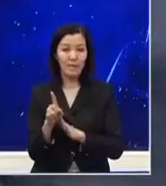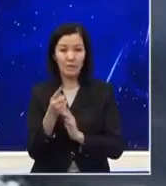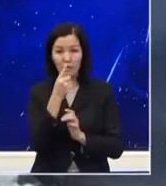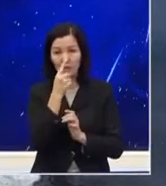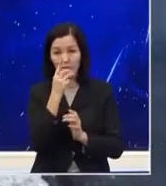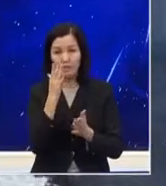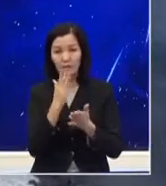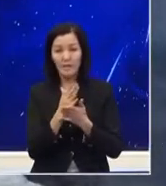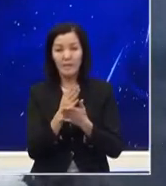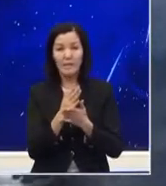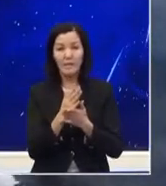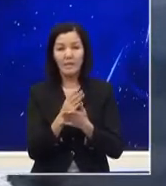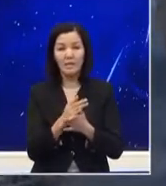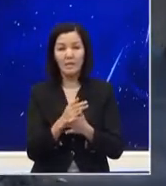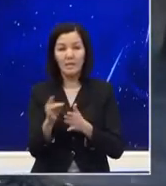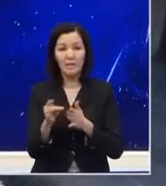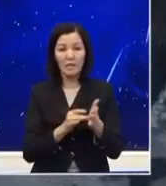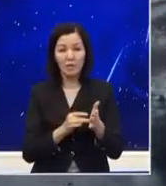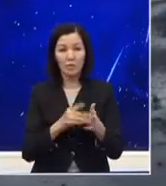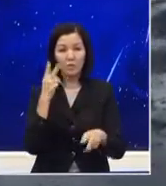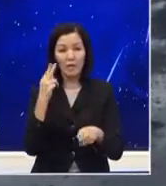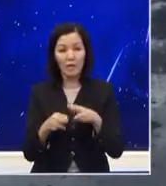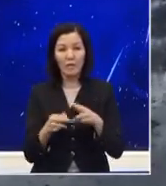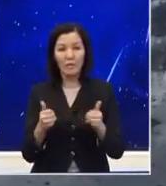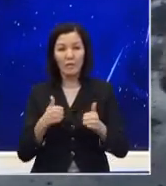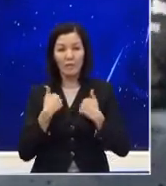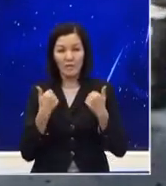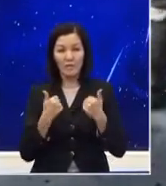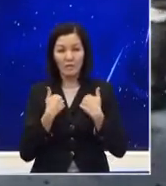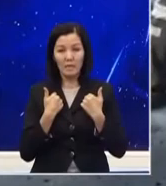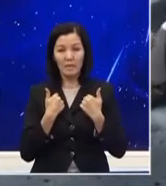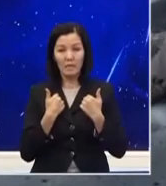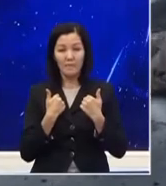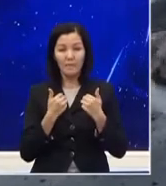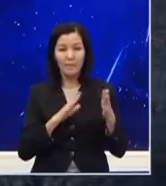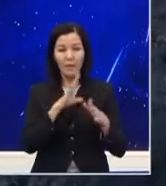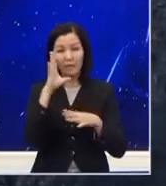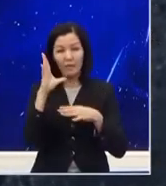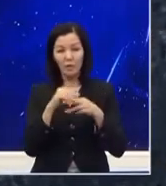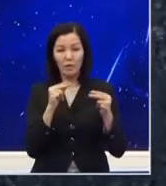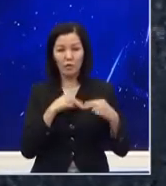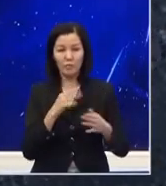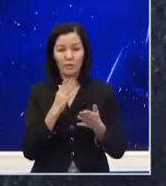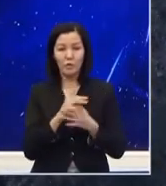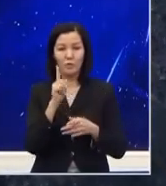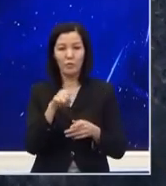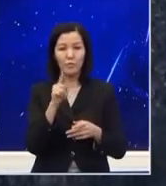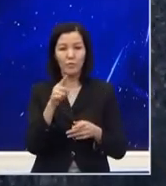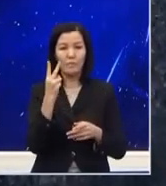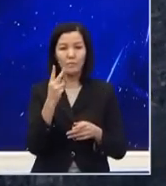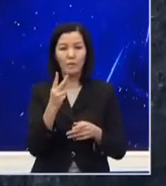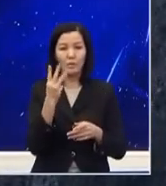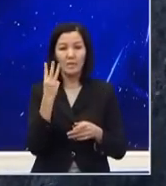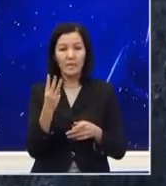қыс келгенше қолғалған жұмысты соңына жеткізейік деген мердігерлерде тыным жоқ. Бұл қаладағы нөмірі бірінші және нөмірі екінші